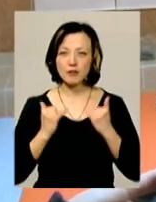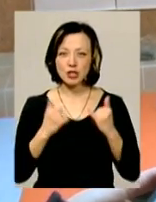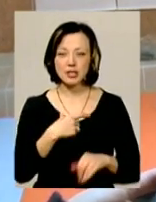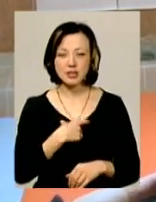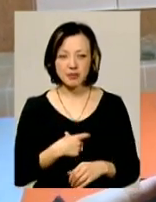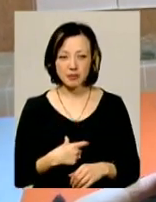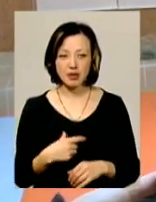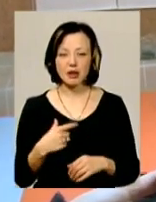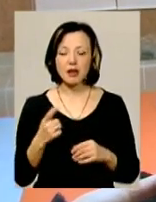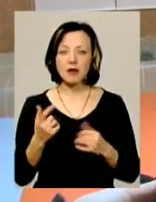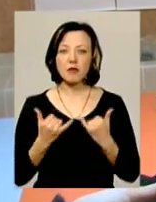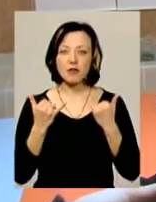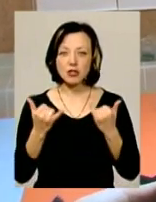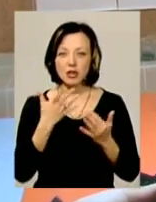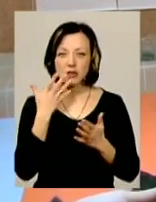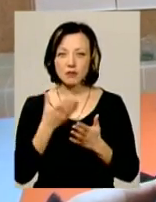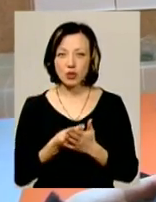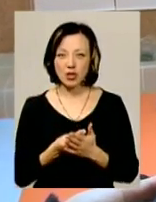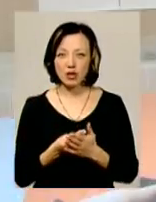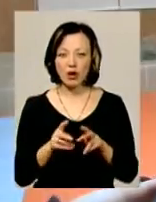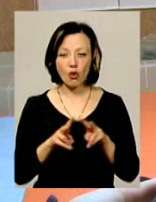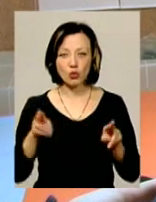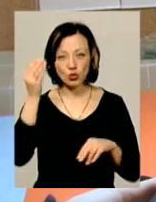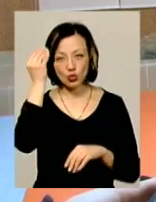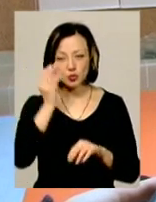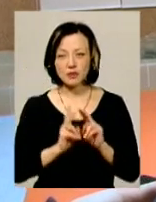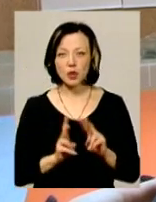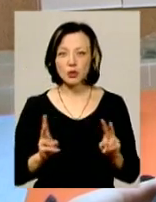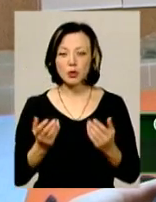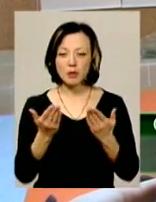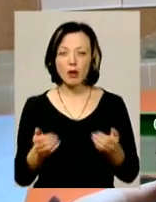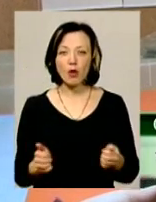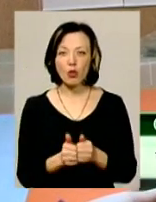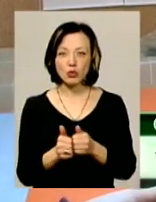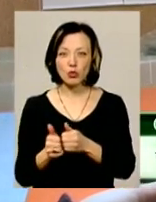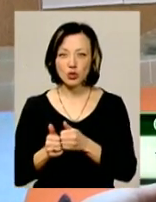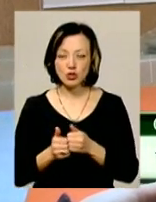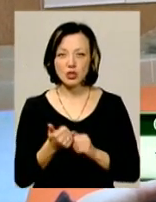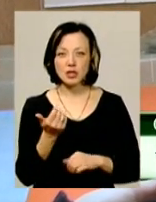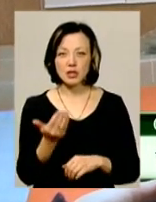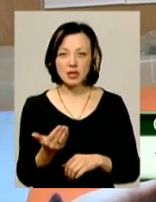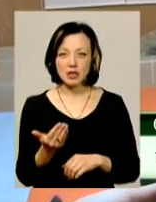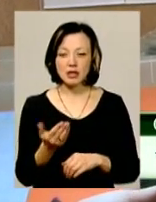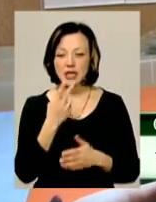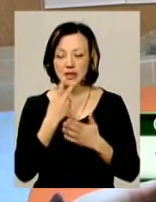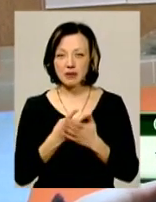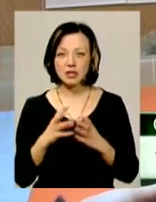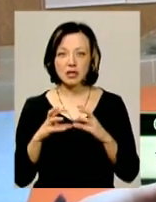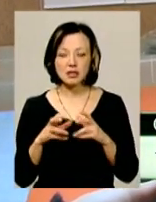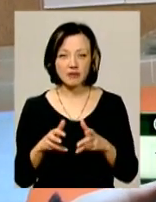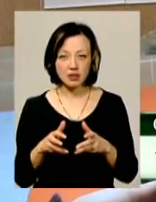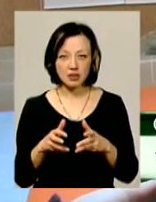ти поважаєш своїх однодумців, тих, хто тебе оточує, ти якось дивишся на